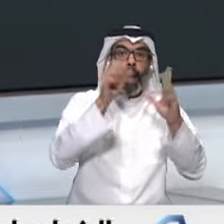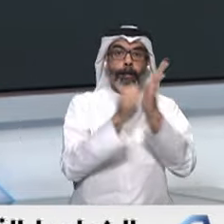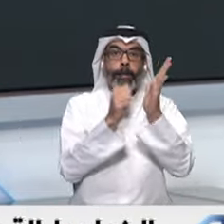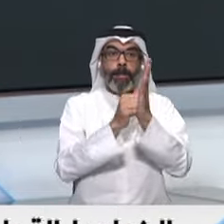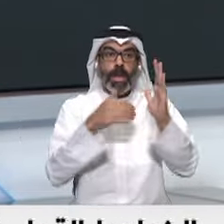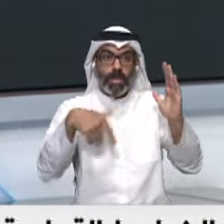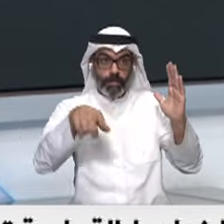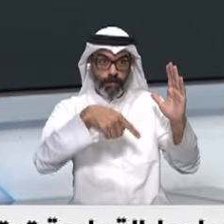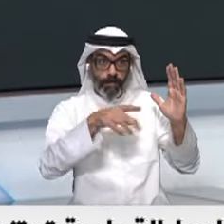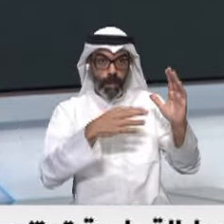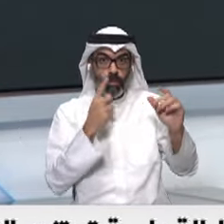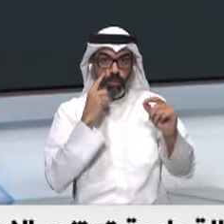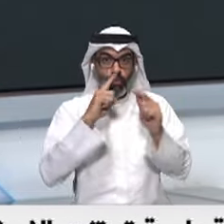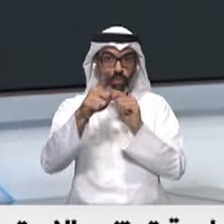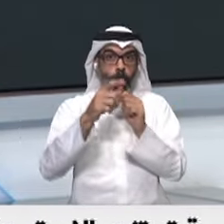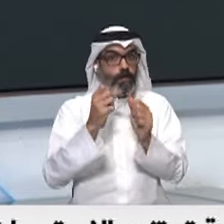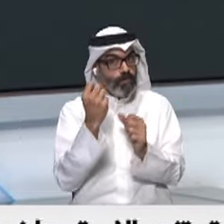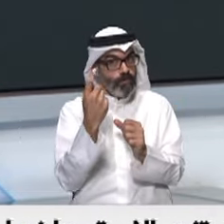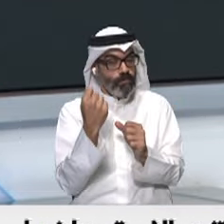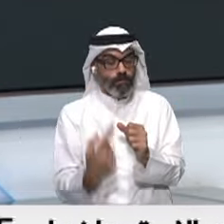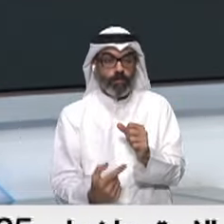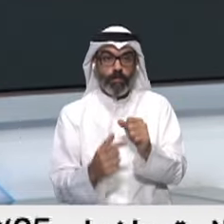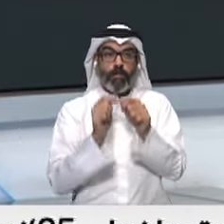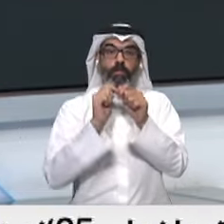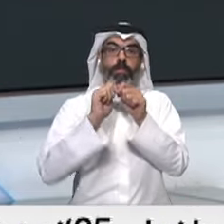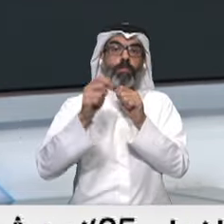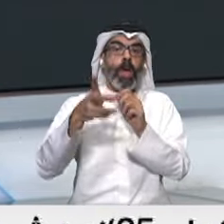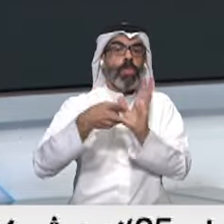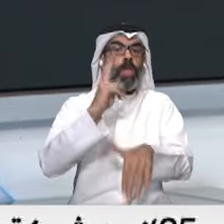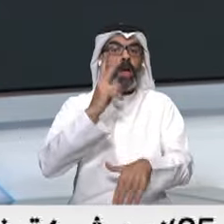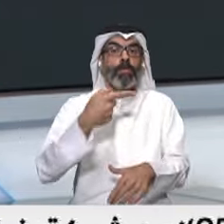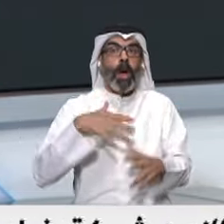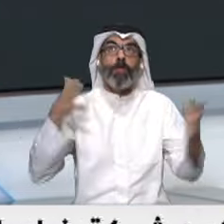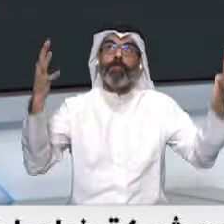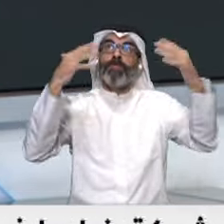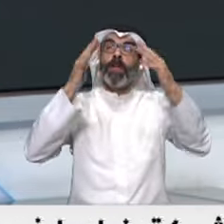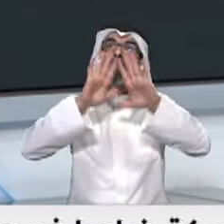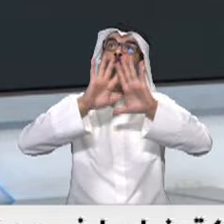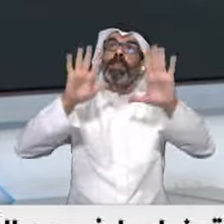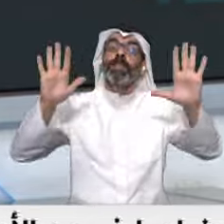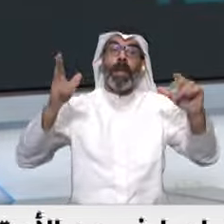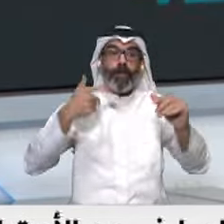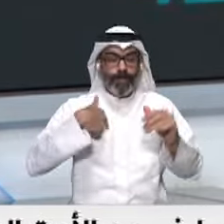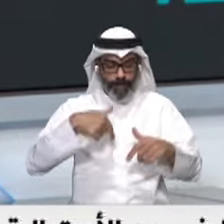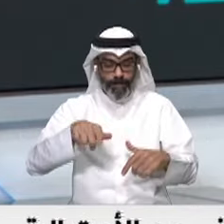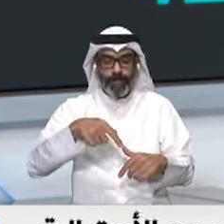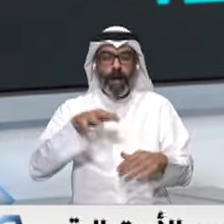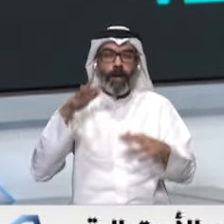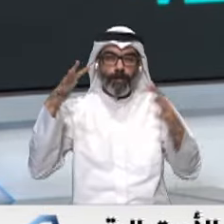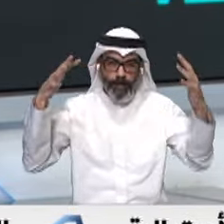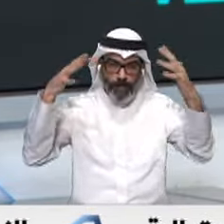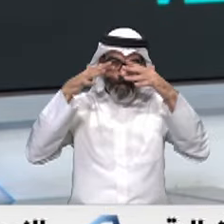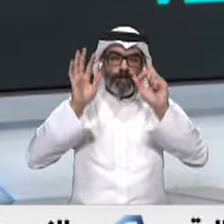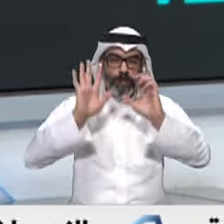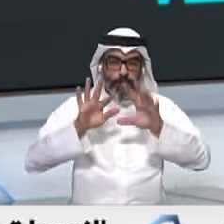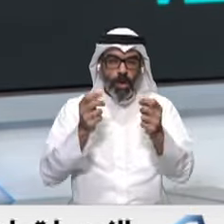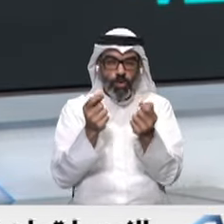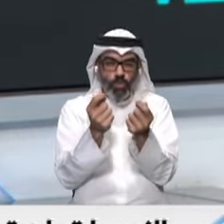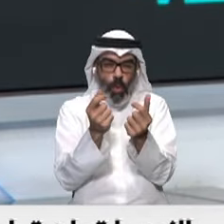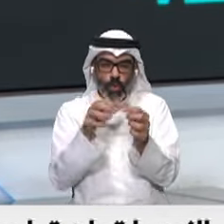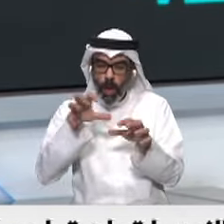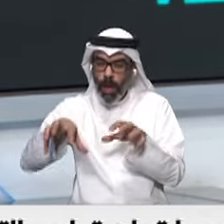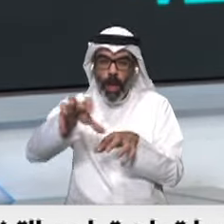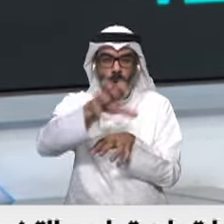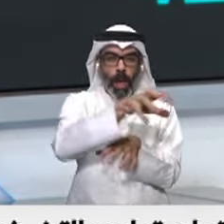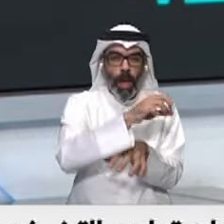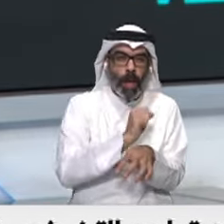60% الرؤيه الافقيه ممتازه اكثر من 12 م سما صافيه حاليا لكن هناك فرص لعبور بعض السحب المتفرقه على بعض المناطق